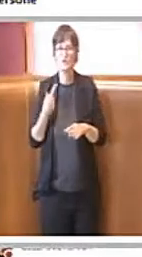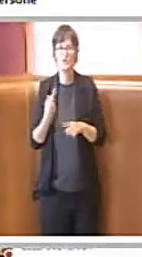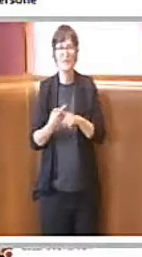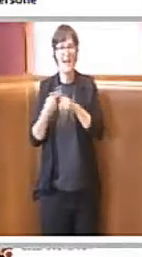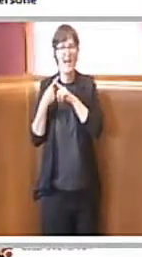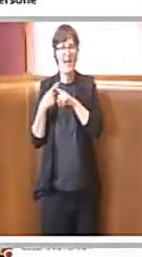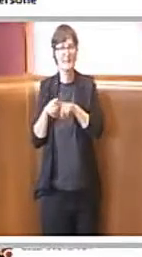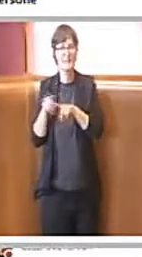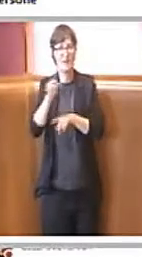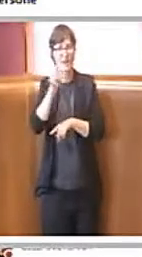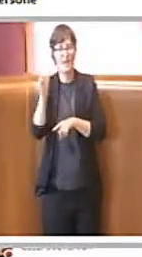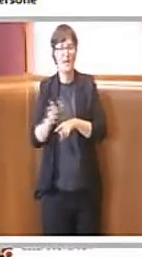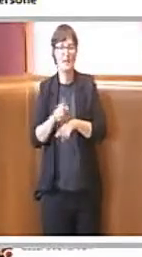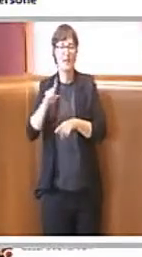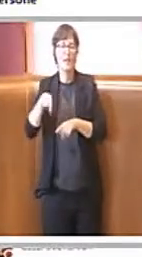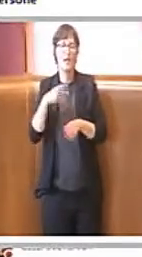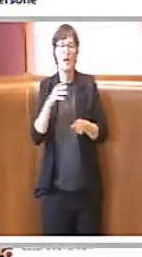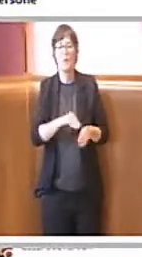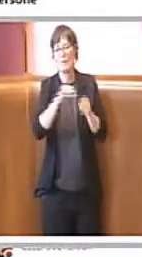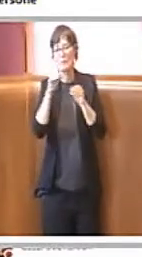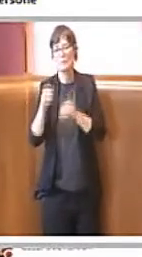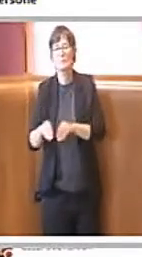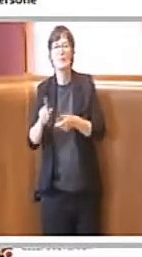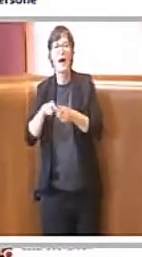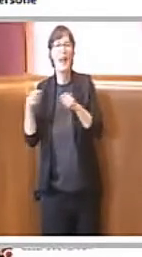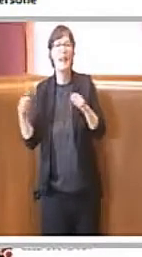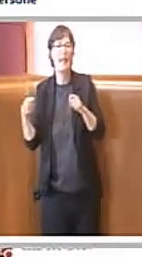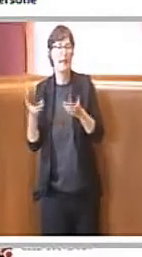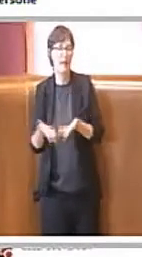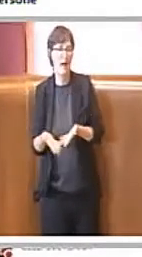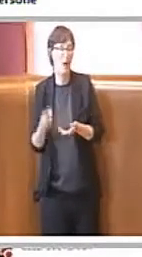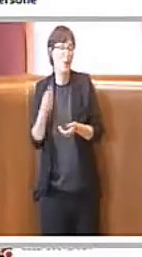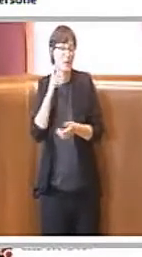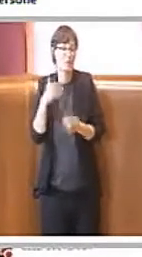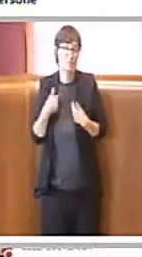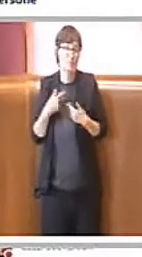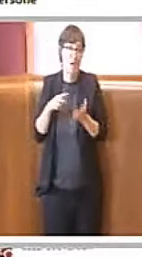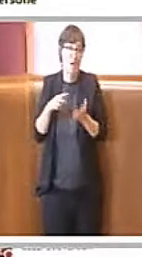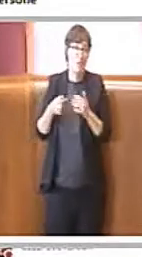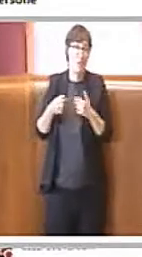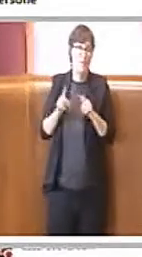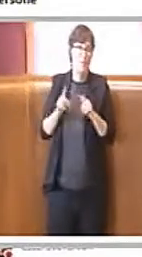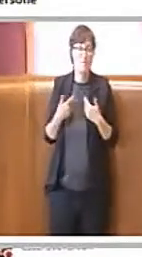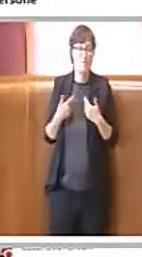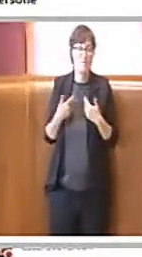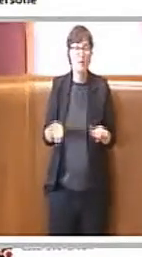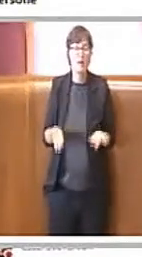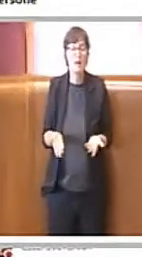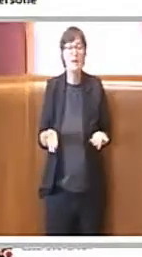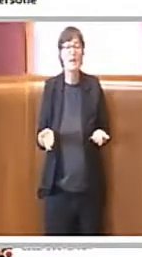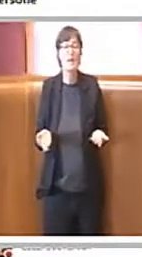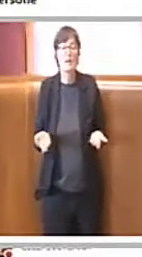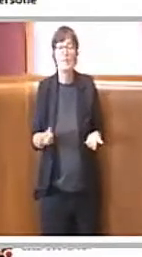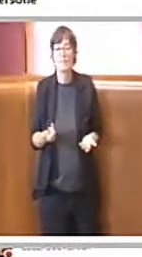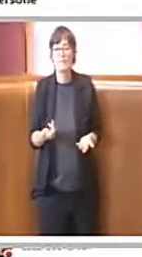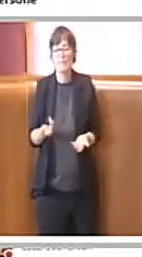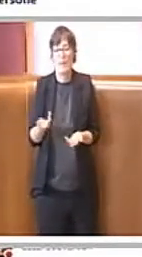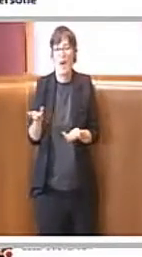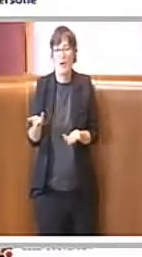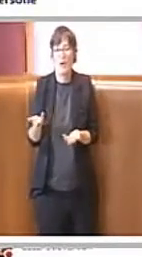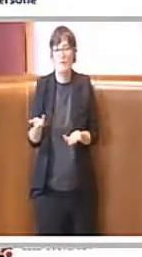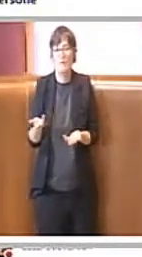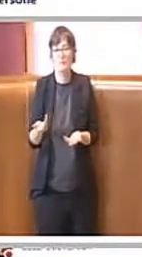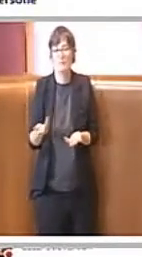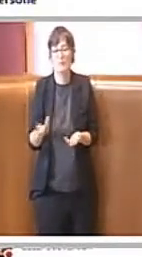so come ovviare a questa questione e affrontare insomma in modo più serio questioni che